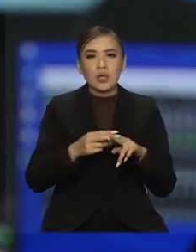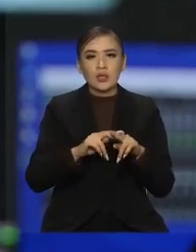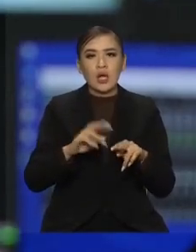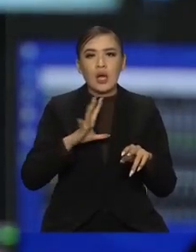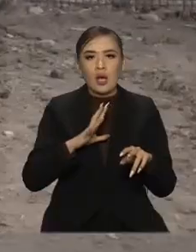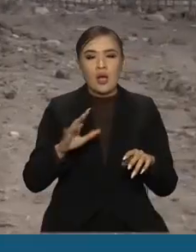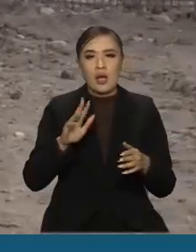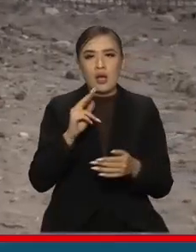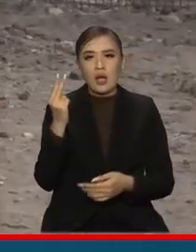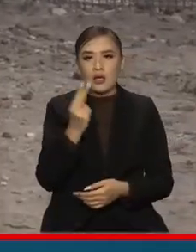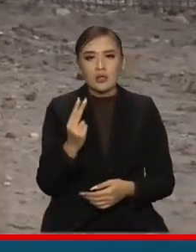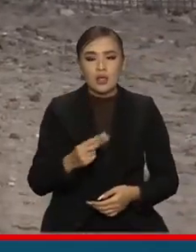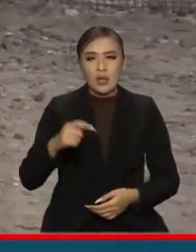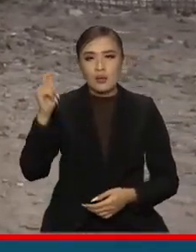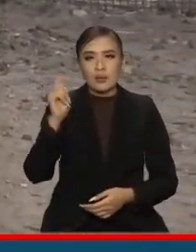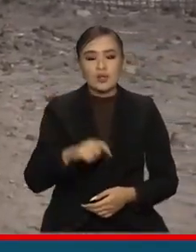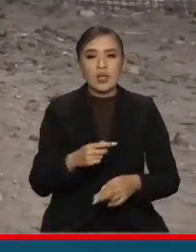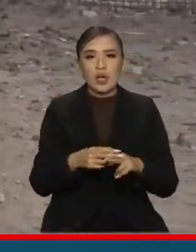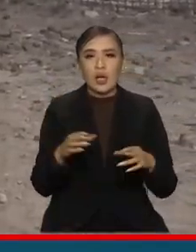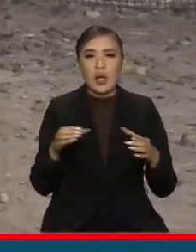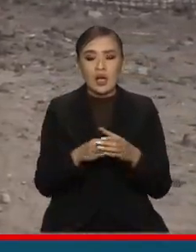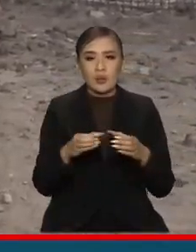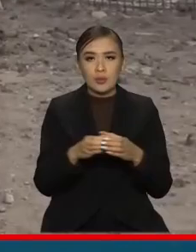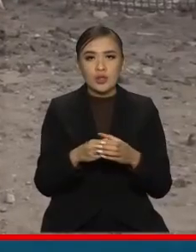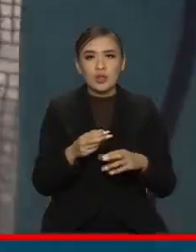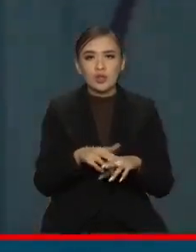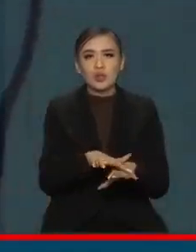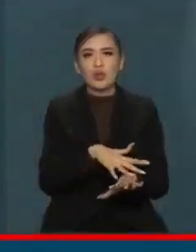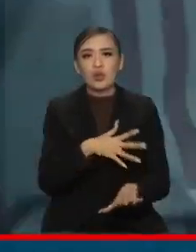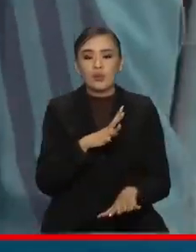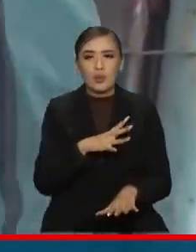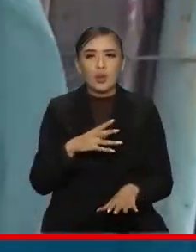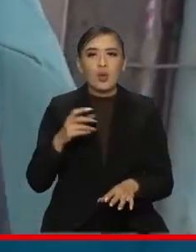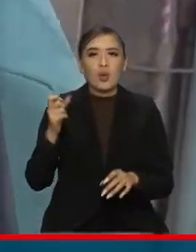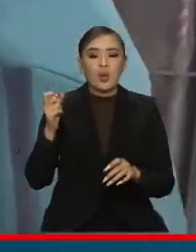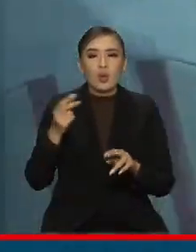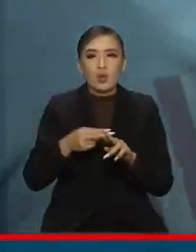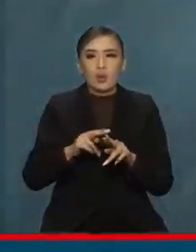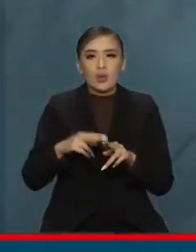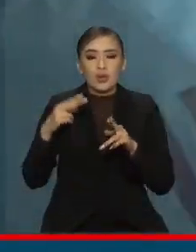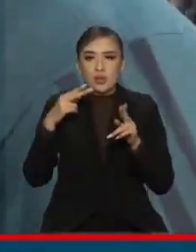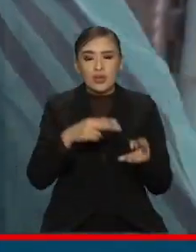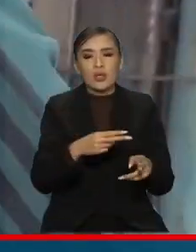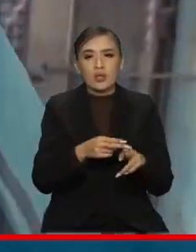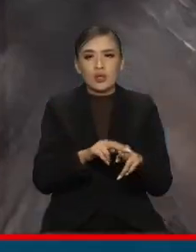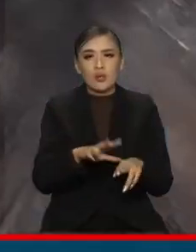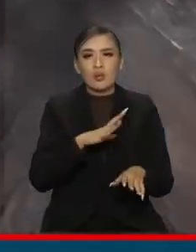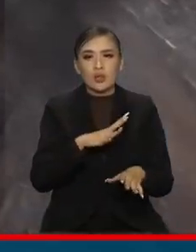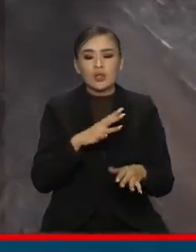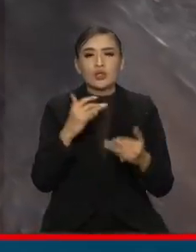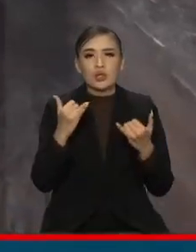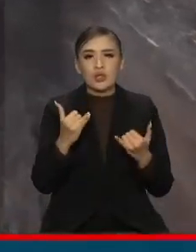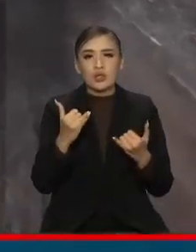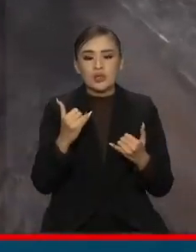еді. Ұлытаулық команда ұзақ жол алдындағы соңғы дайындығын пысықтап жатыр. Былтыр тәжірибенің аздығынан адам